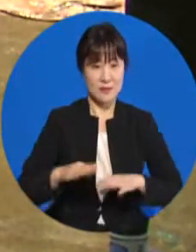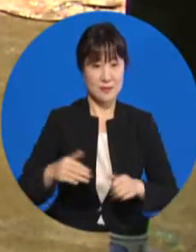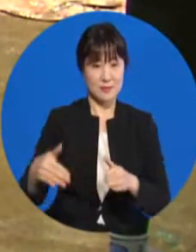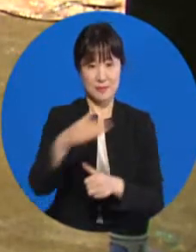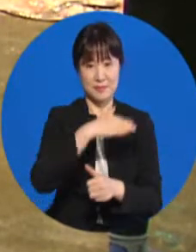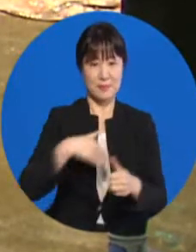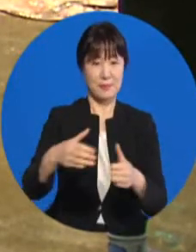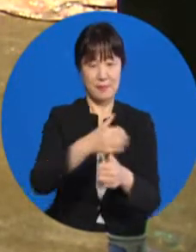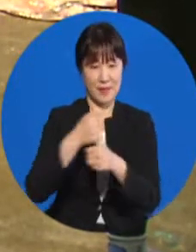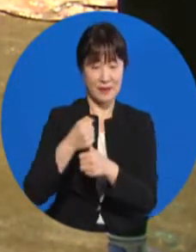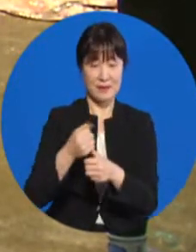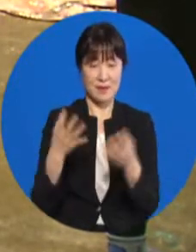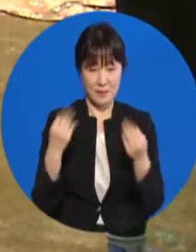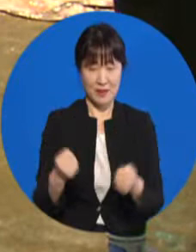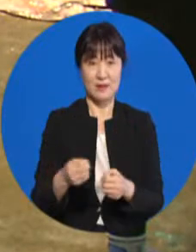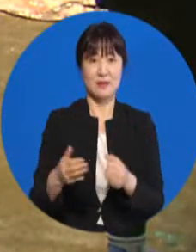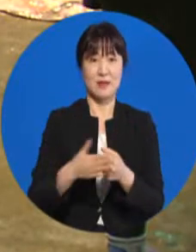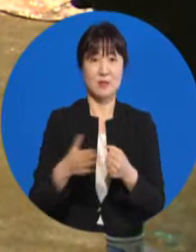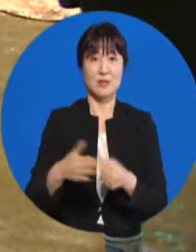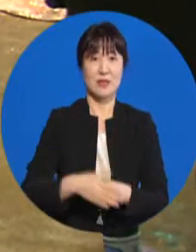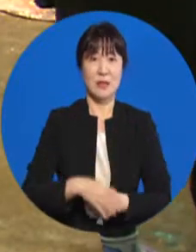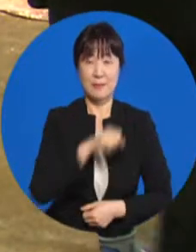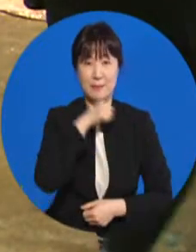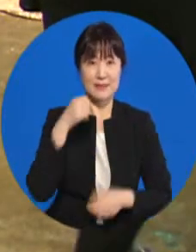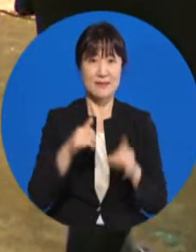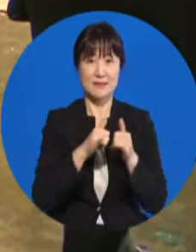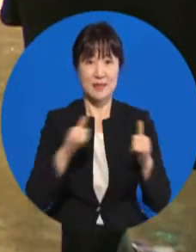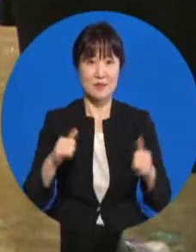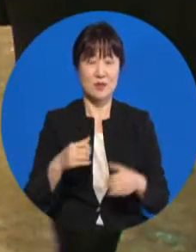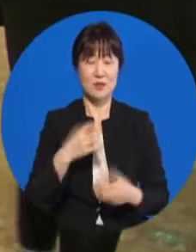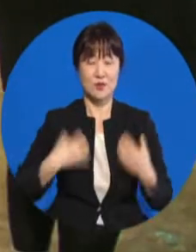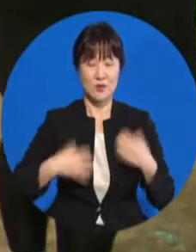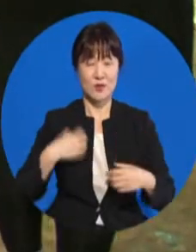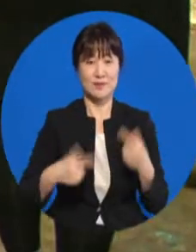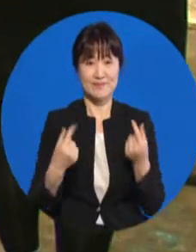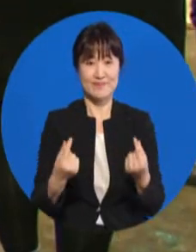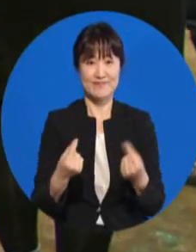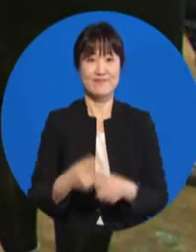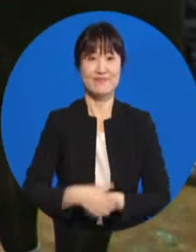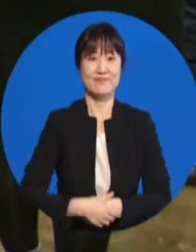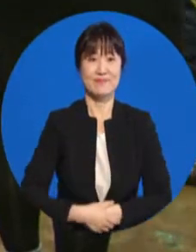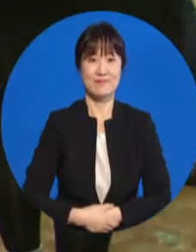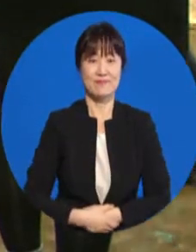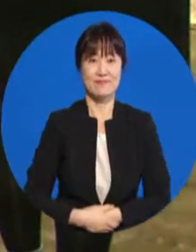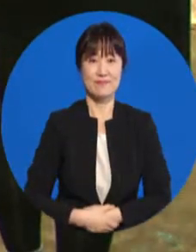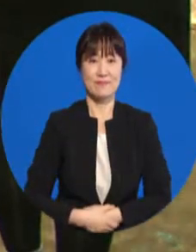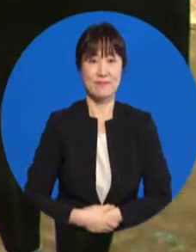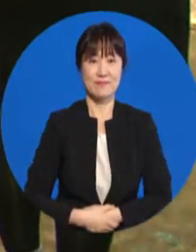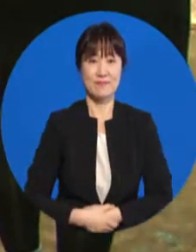잡히면서 전국의 홍어를 좋아하는 미식가들의 입맛을 즐겁게 하고 있습니다. MBC 뉴스 최진수입니다.